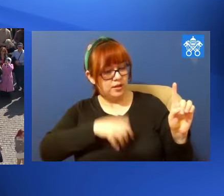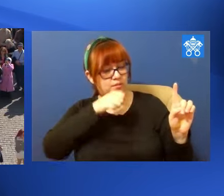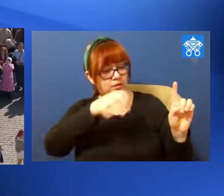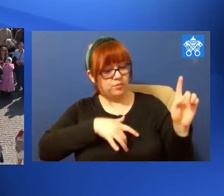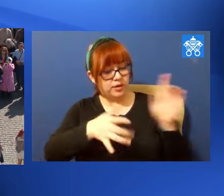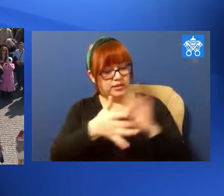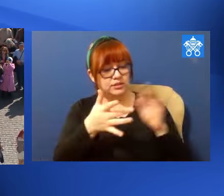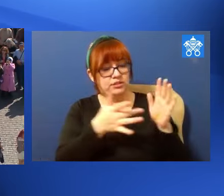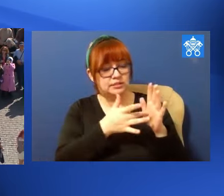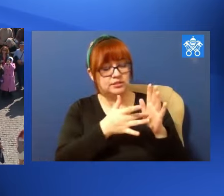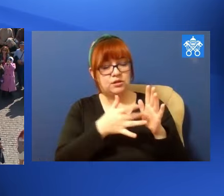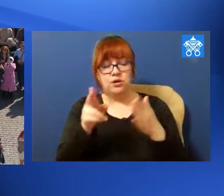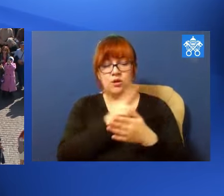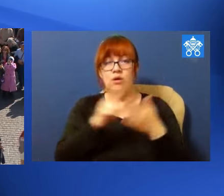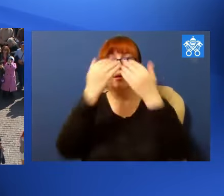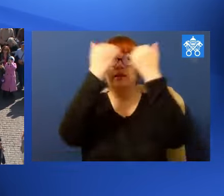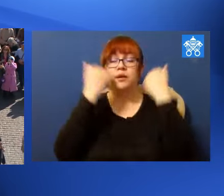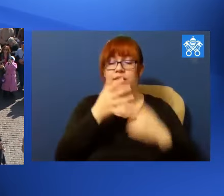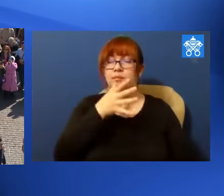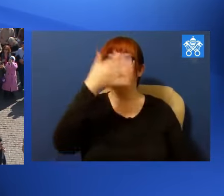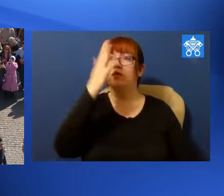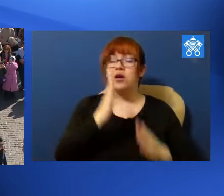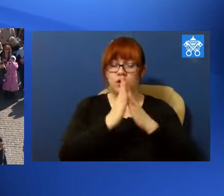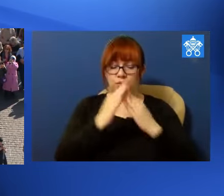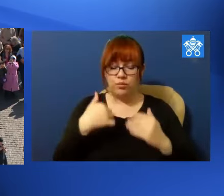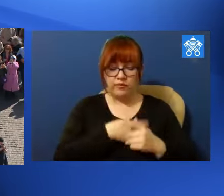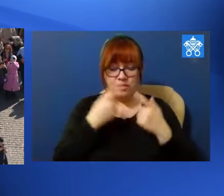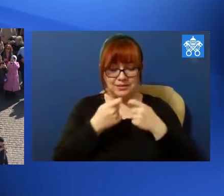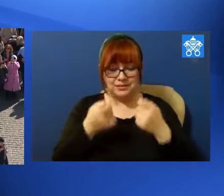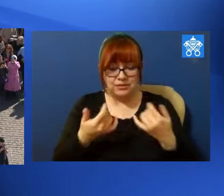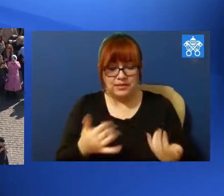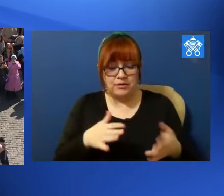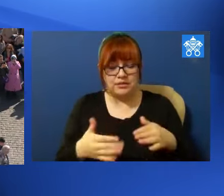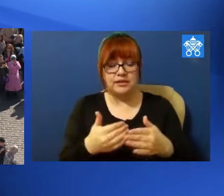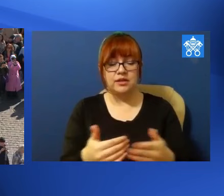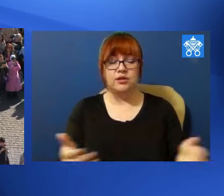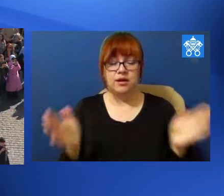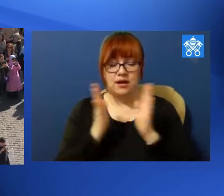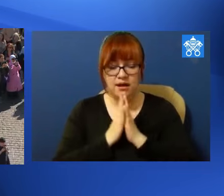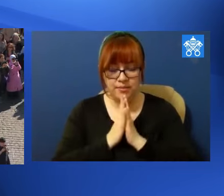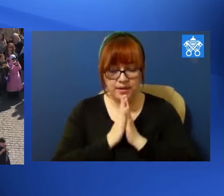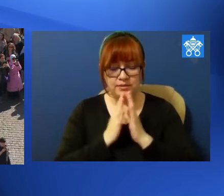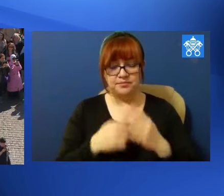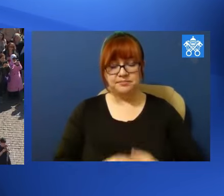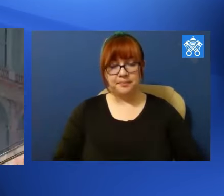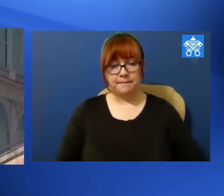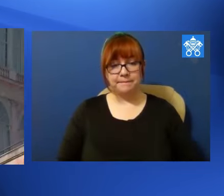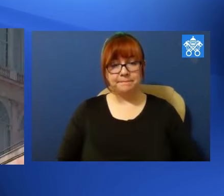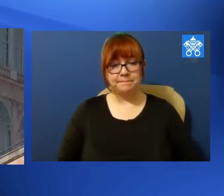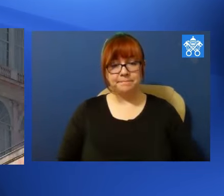Sancta Maria, mater Dei, ora pro nobis pecadoribus, nunc et inora mortis nostre. Amen.